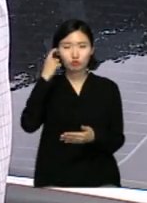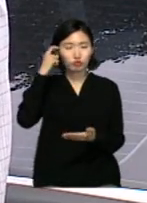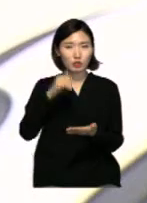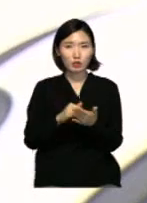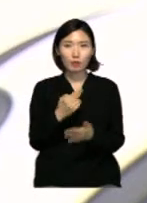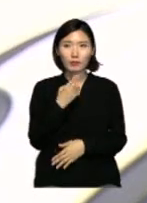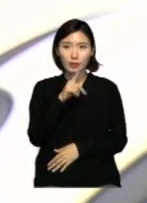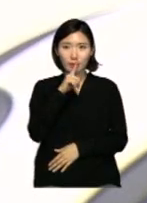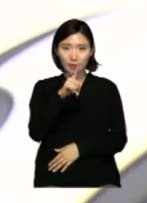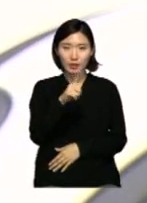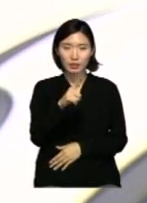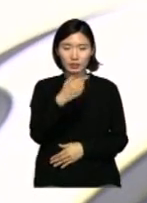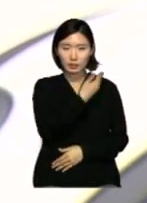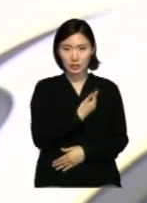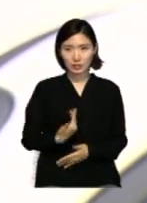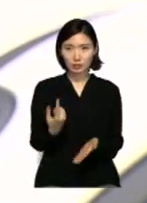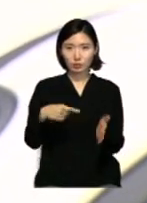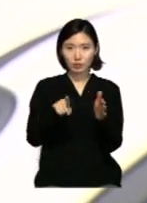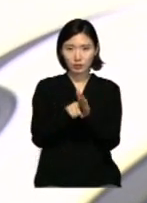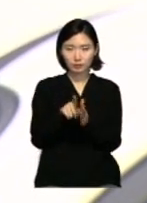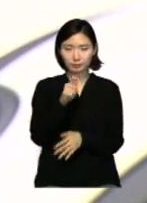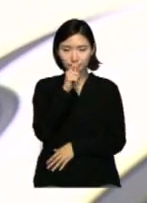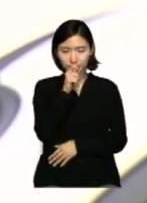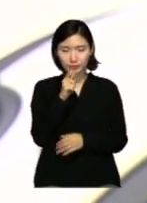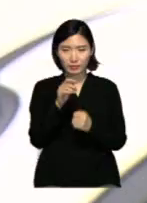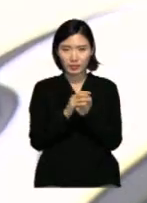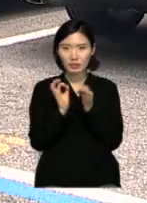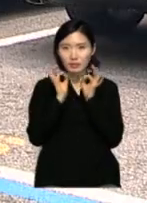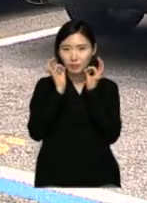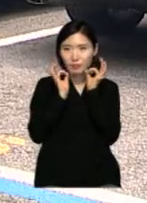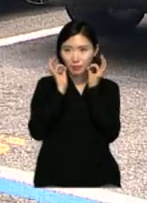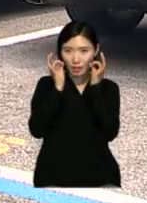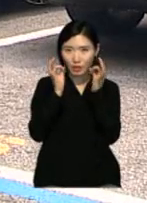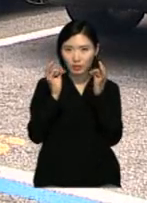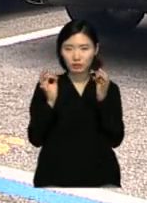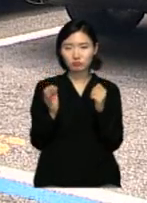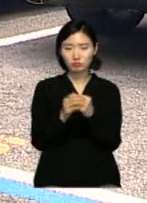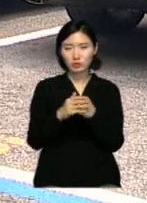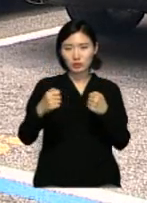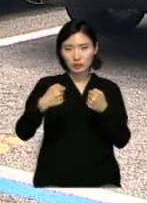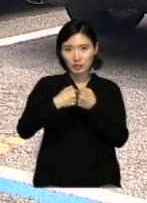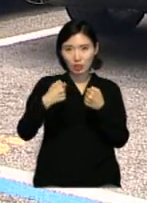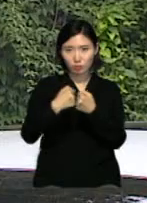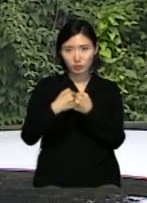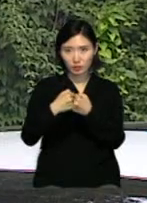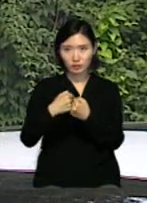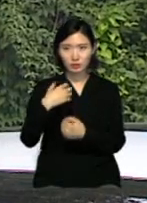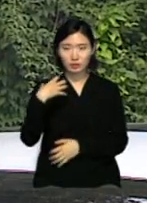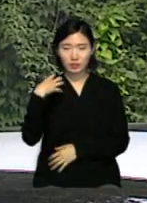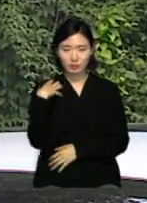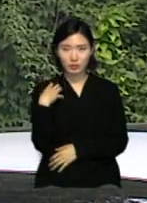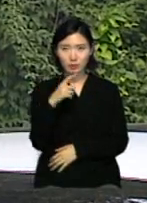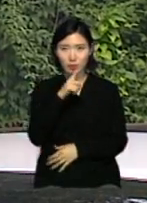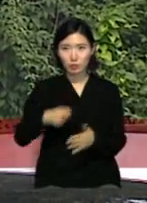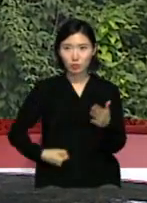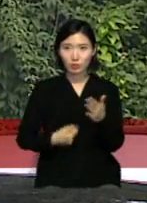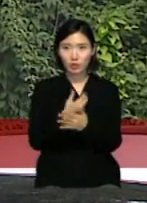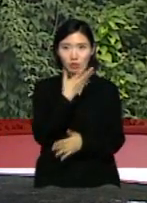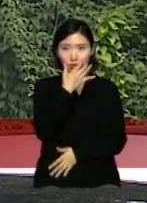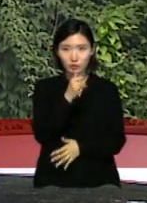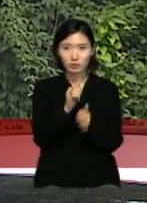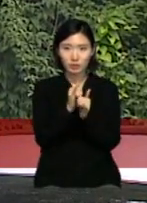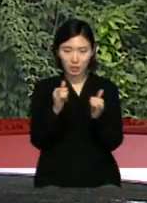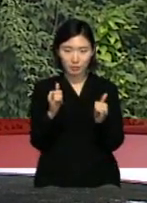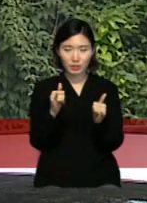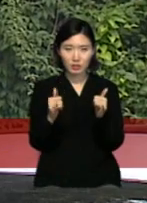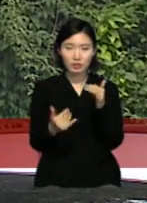씨. 제자들을 위해서라도 묵묵히 힘든 싸움을 감내하겠다며 의지를 다졌습니다. 용기 낼 수 있는 사람들이 분명히 좀 생길